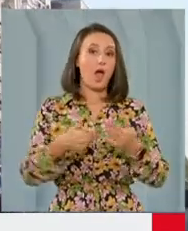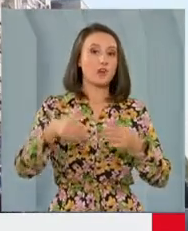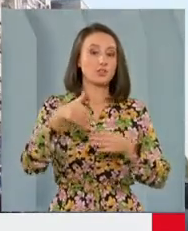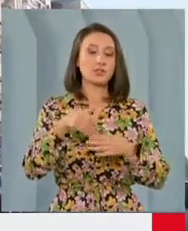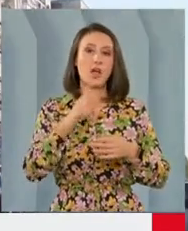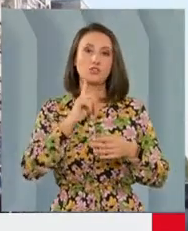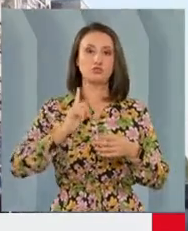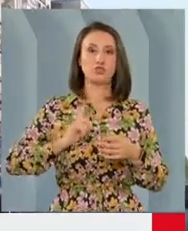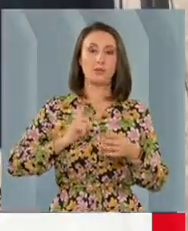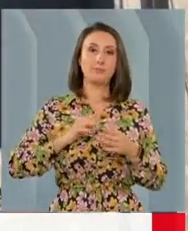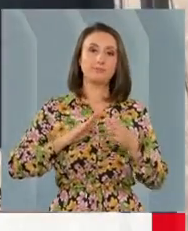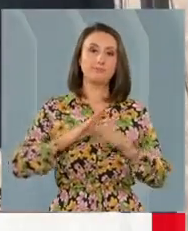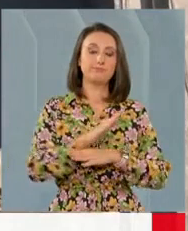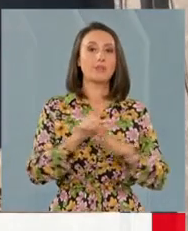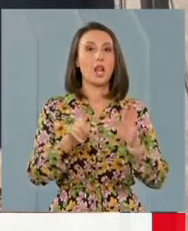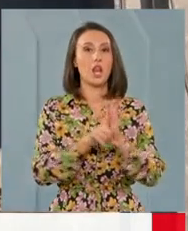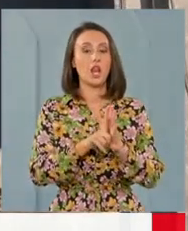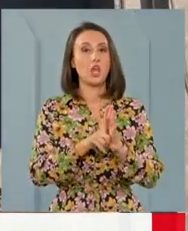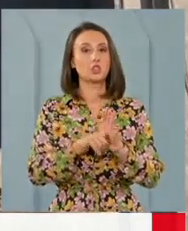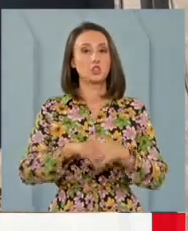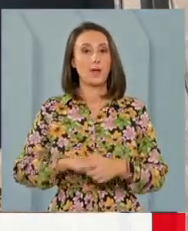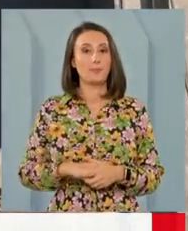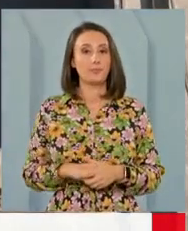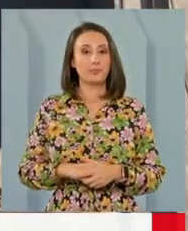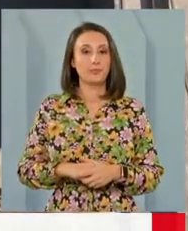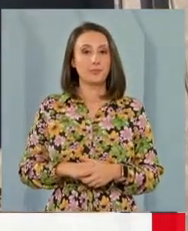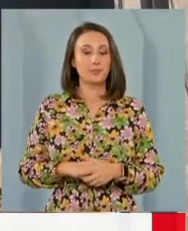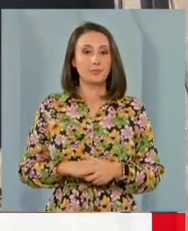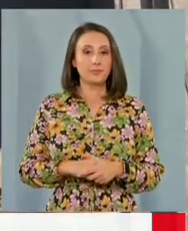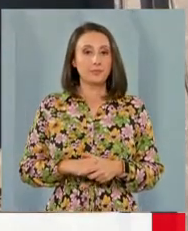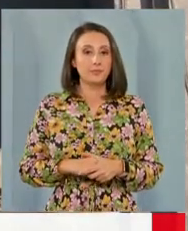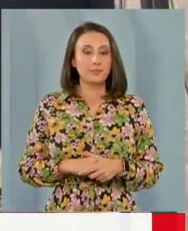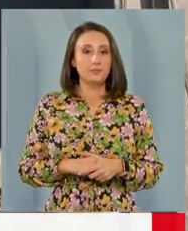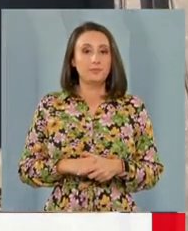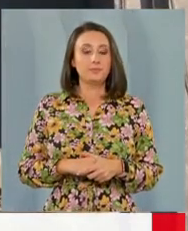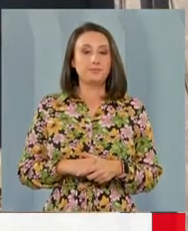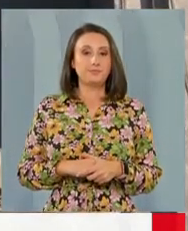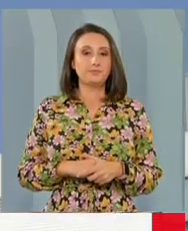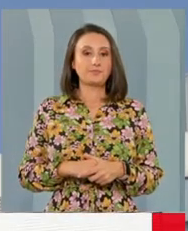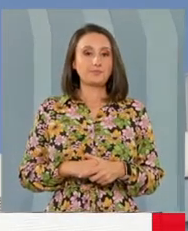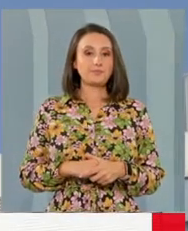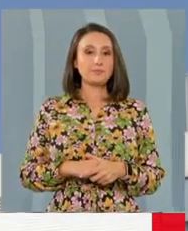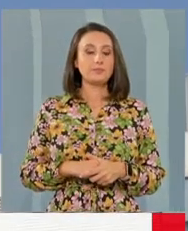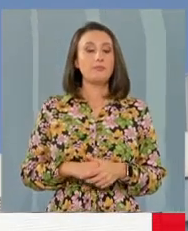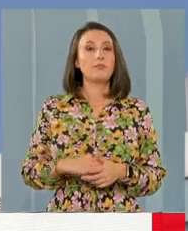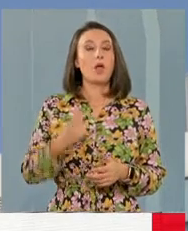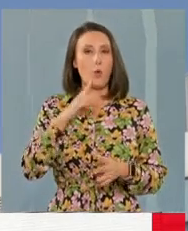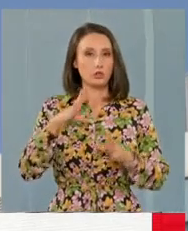așteptarea promulgării de către președintele Klaus Iohannis a legii adoptate în acest sens săptămâna trecută de majoritatea